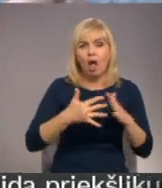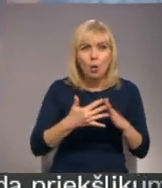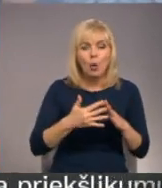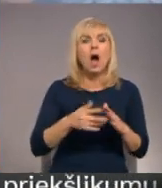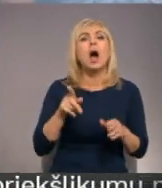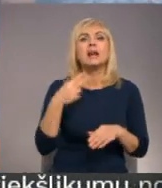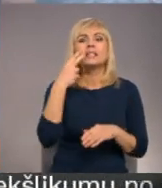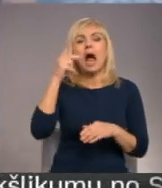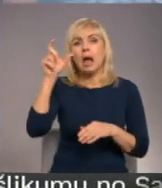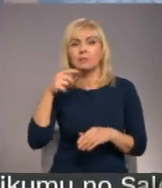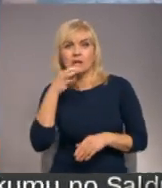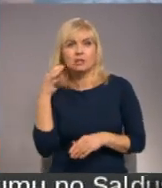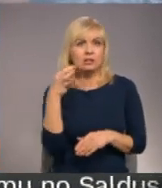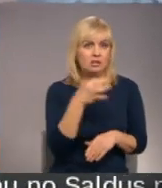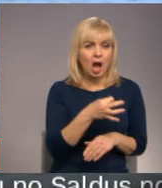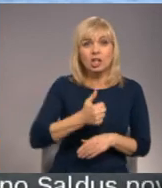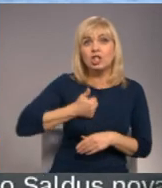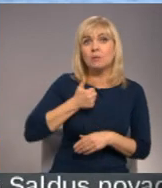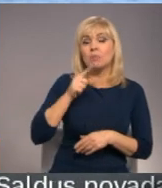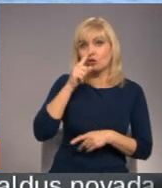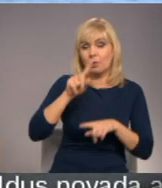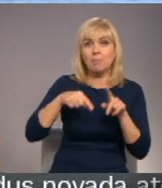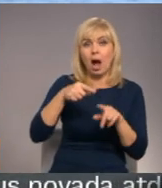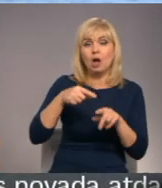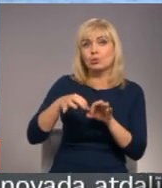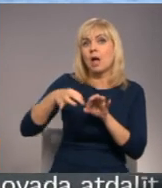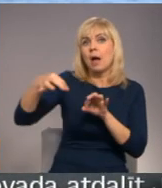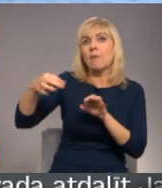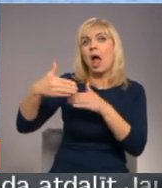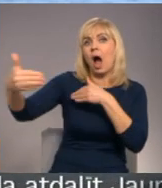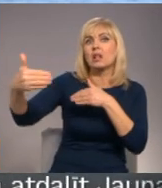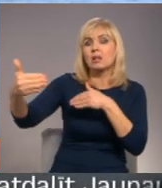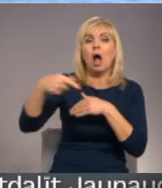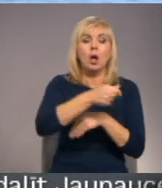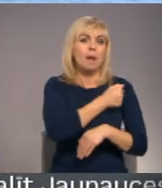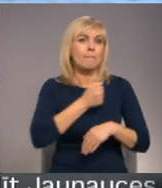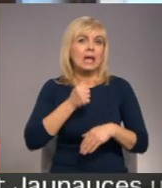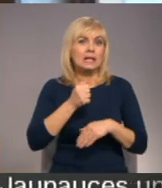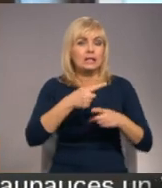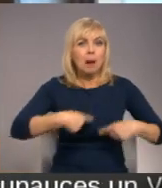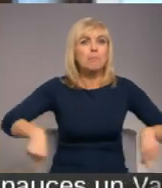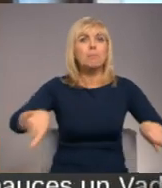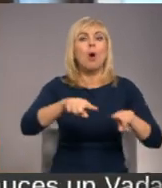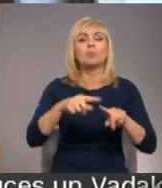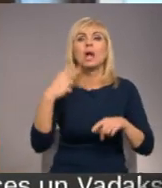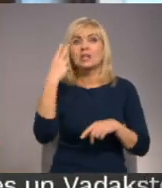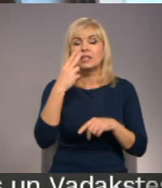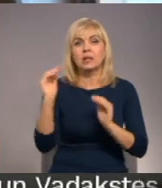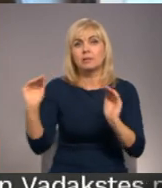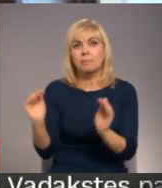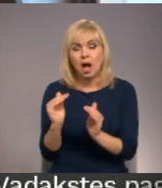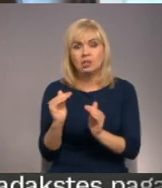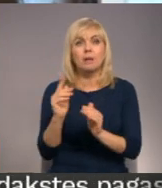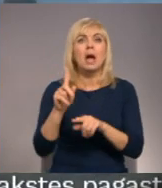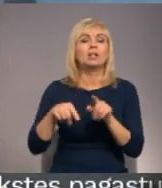Mackeviča saimniece ar ģimeni, kuru īpašums atrodas vien pāris simtu metru attālumā no militārā poligona. Saimniecība ir neliela ar dažām